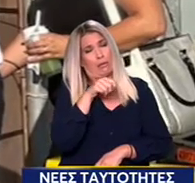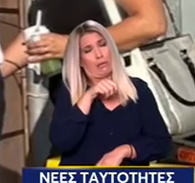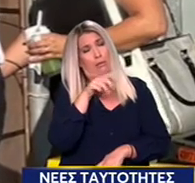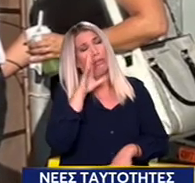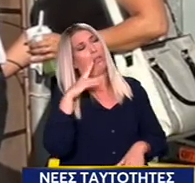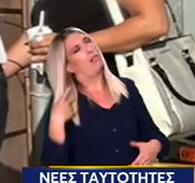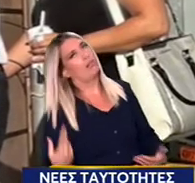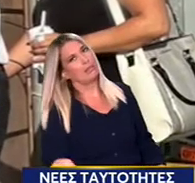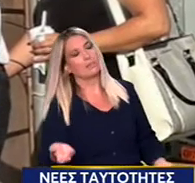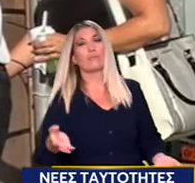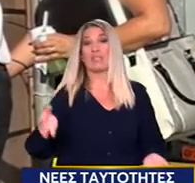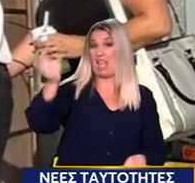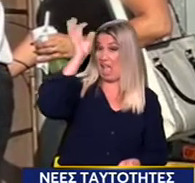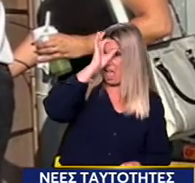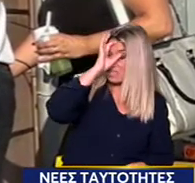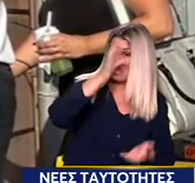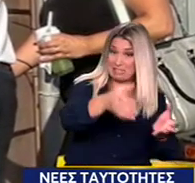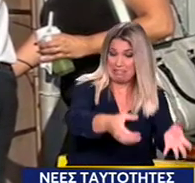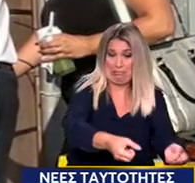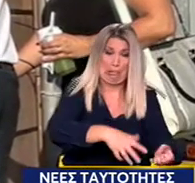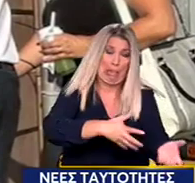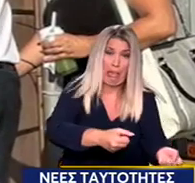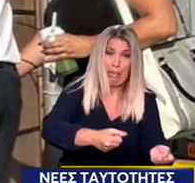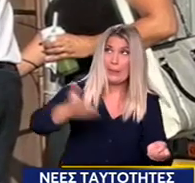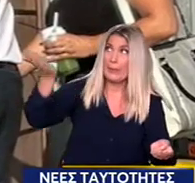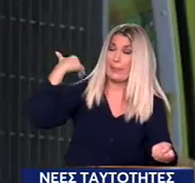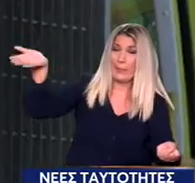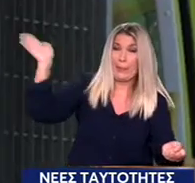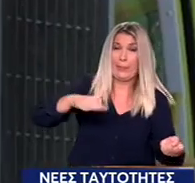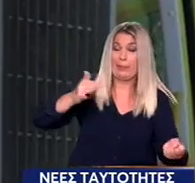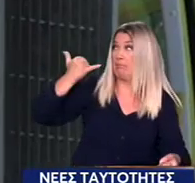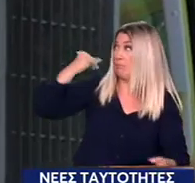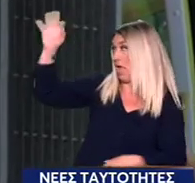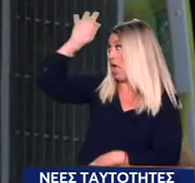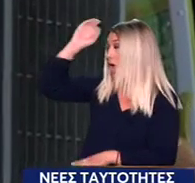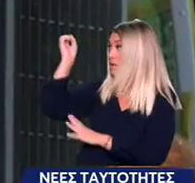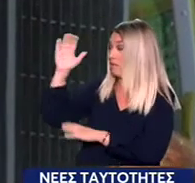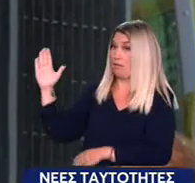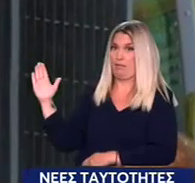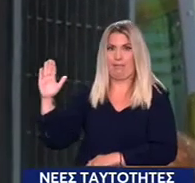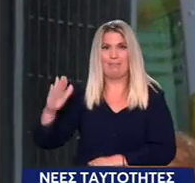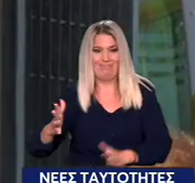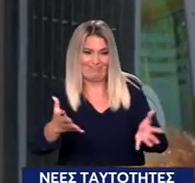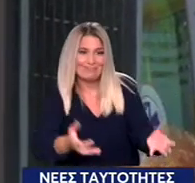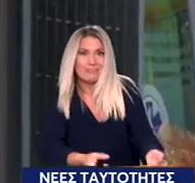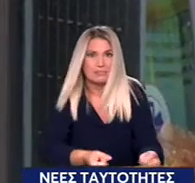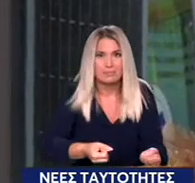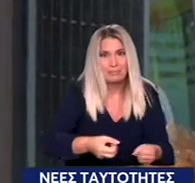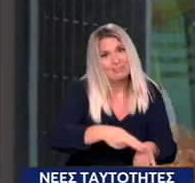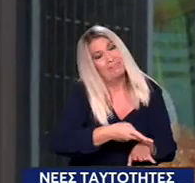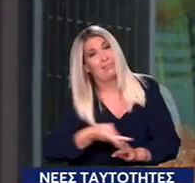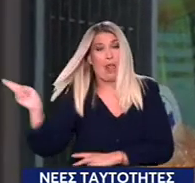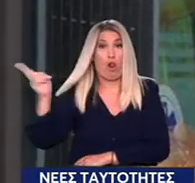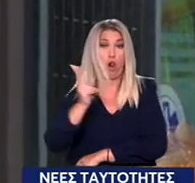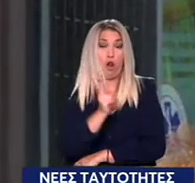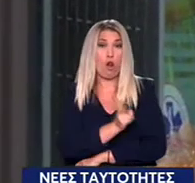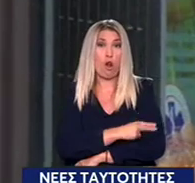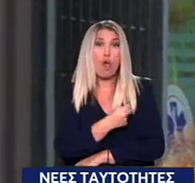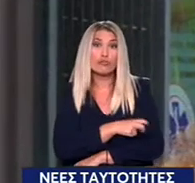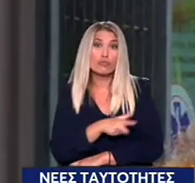Οι αστυνομικοί την έβαλαν σε ένα σκιερό μέρος, ειδοποίησαν το ασθενοφόρο. Όταν όμως οι διασώστες επιχείρησαν να τη διακομίσουν στο